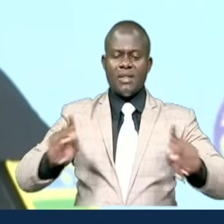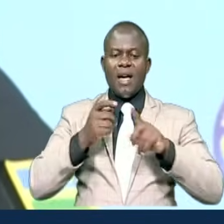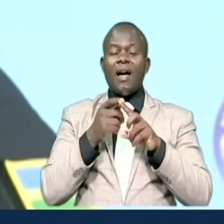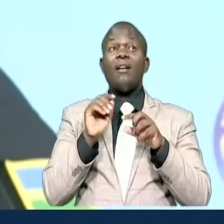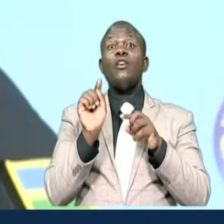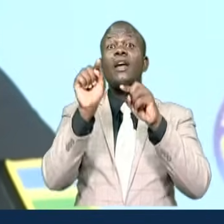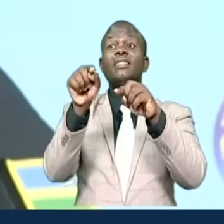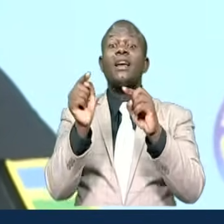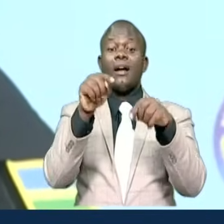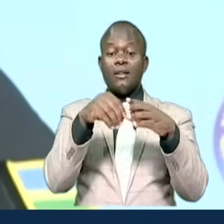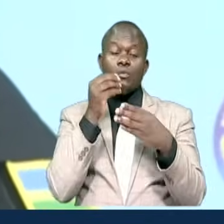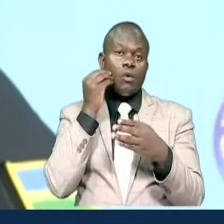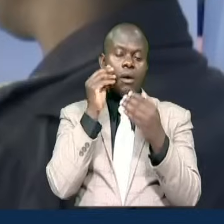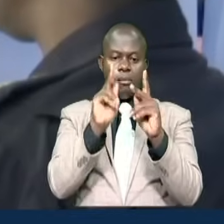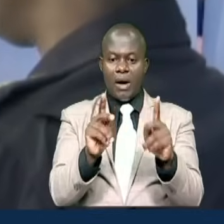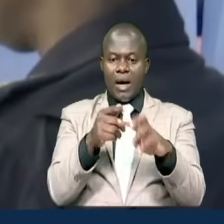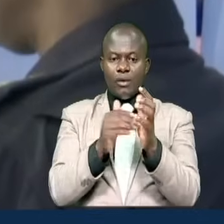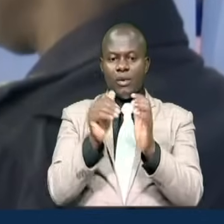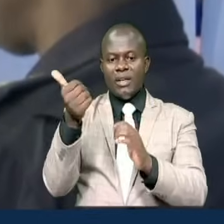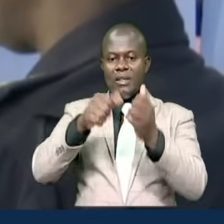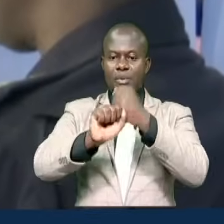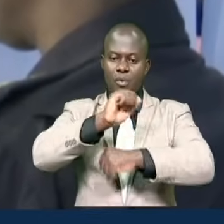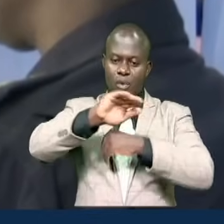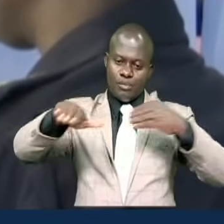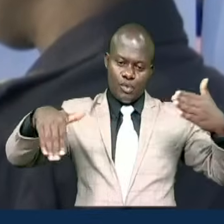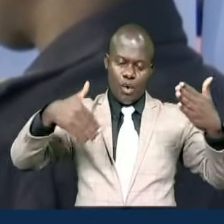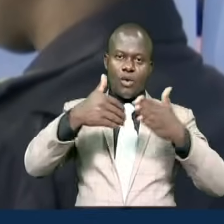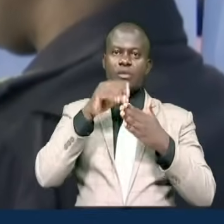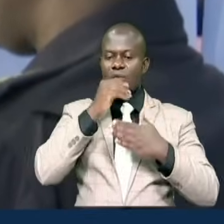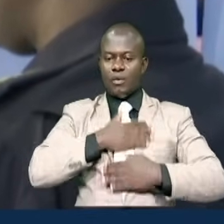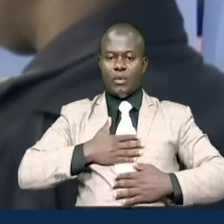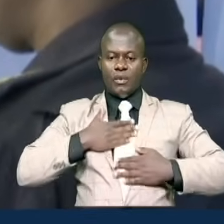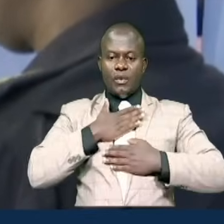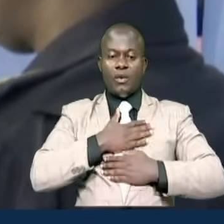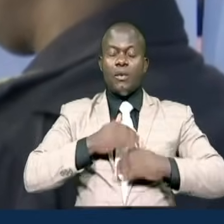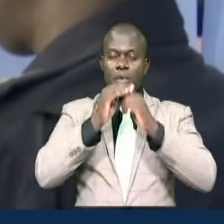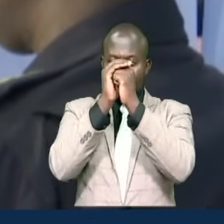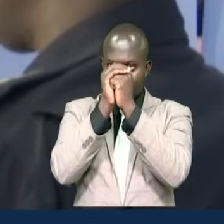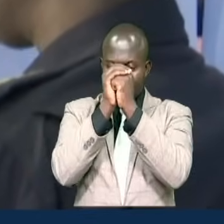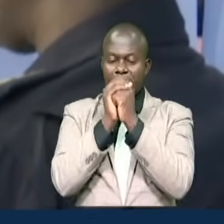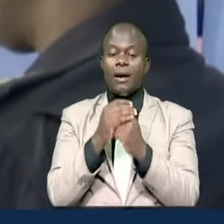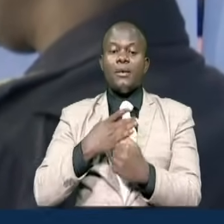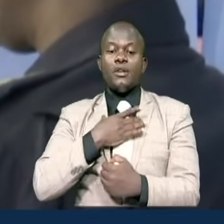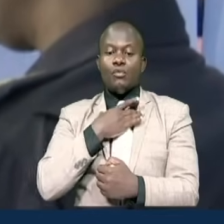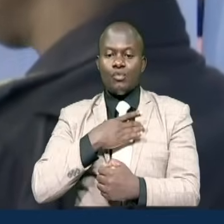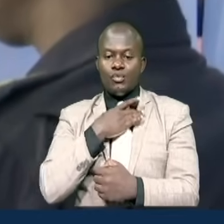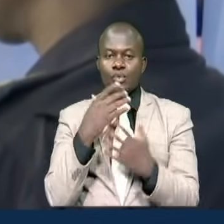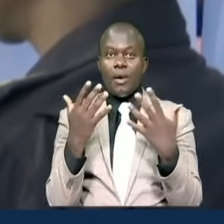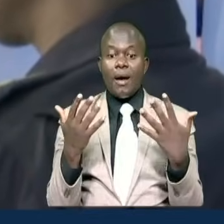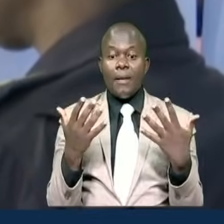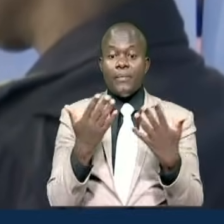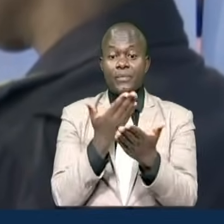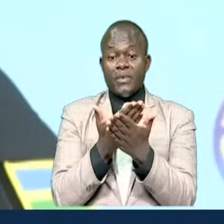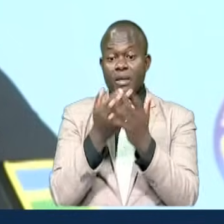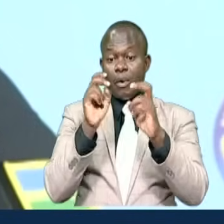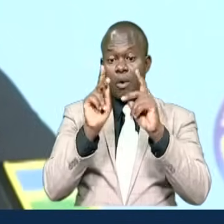agataha mu rugo amahoro ariko nibyo bikorwa byose tuvuga birimo kwidagadura birimo gusenga birimo gusura bisaba ko